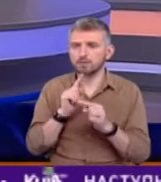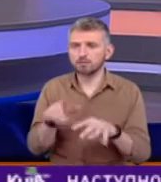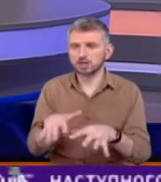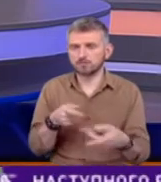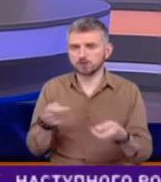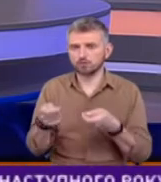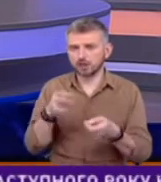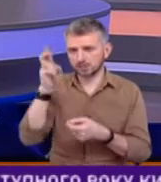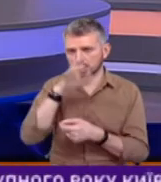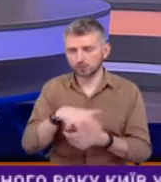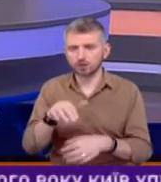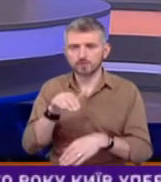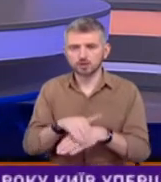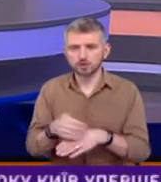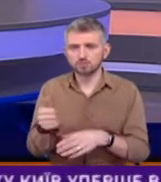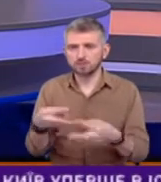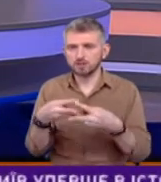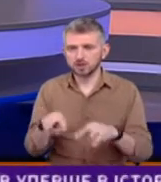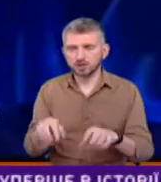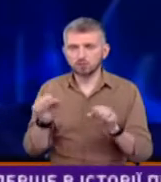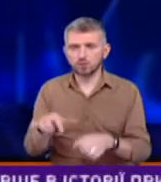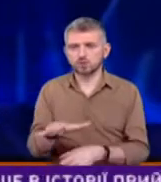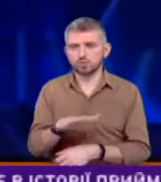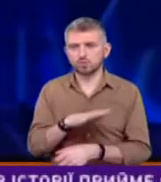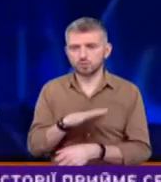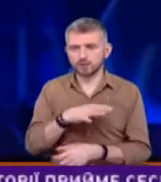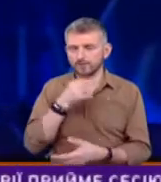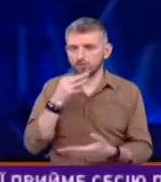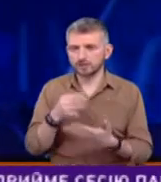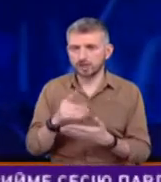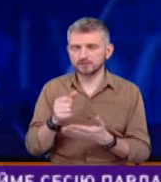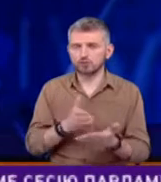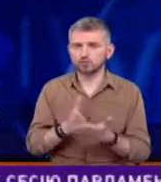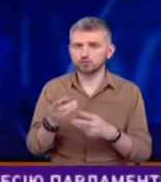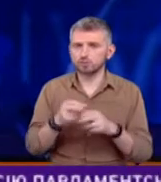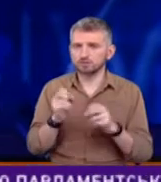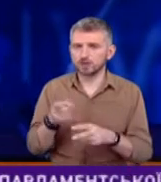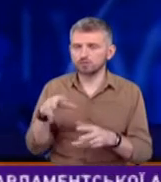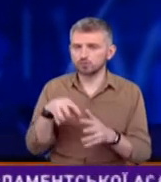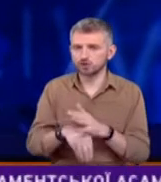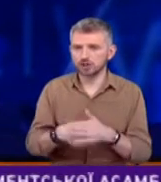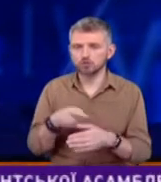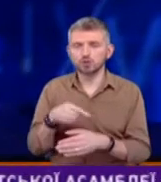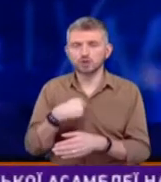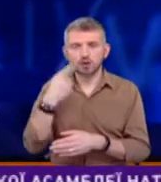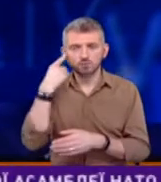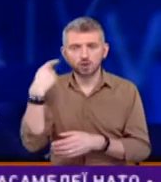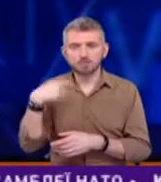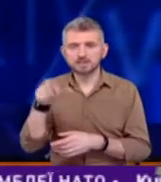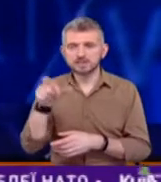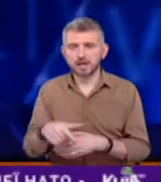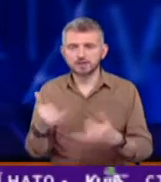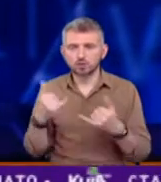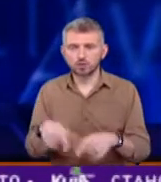парламент керувати країною, і фактично прем'єр-міністр може бути відповідати і за Службу безпеки в тому числі. Тому я думаю, що президент на